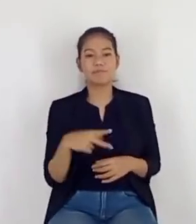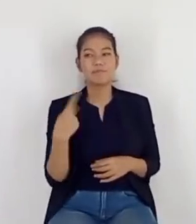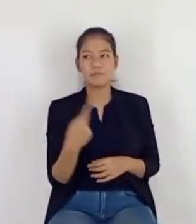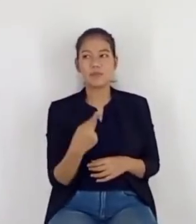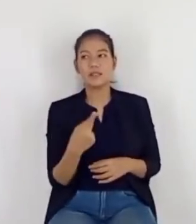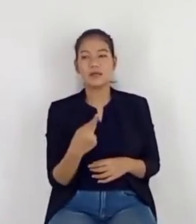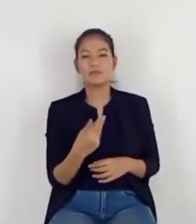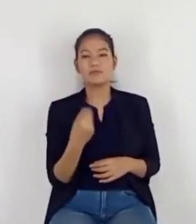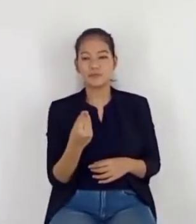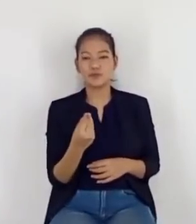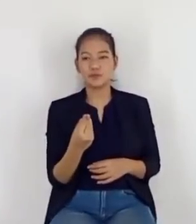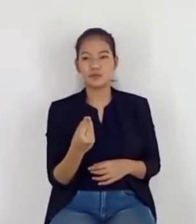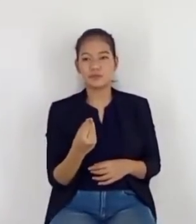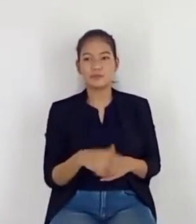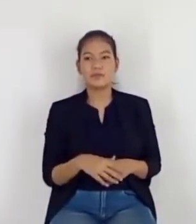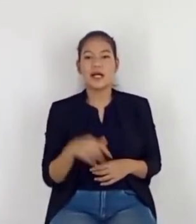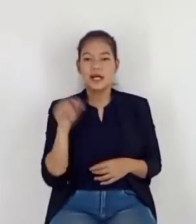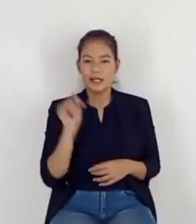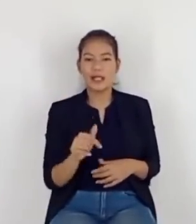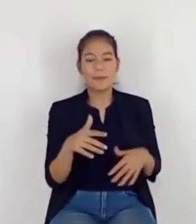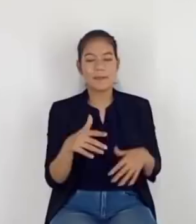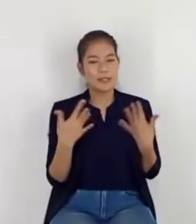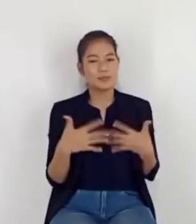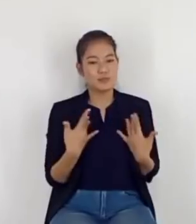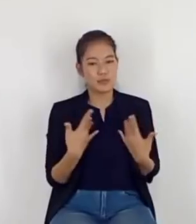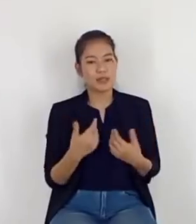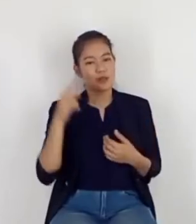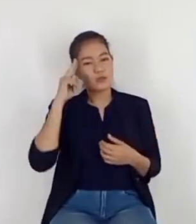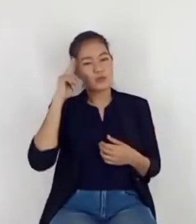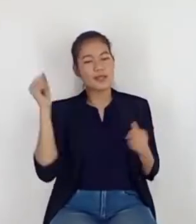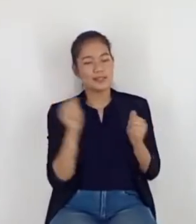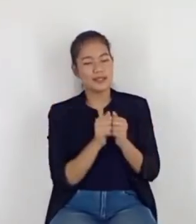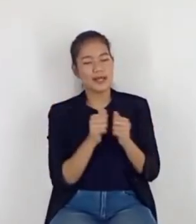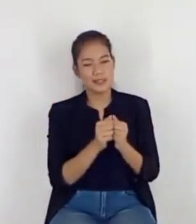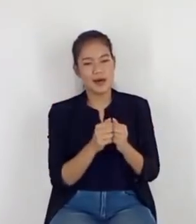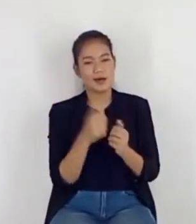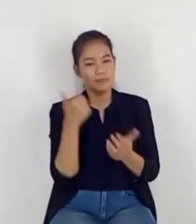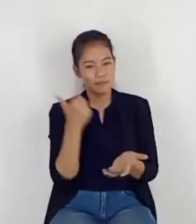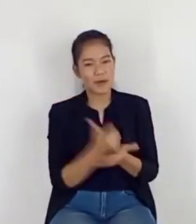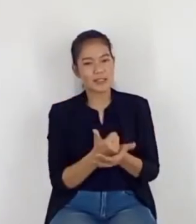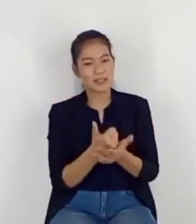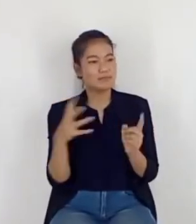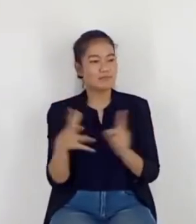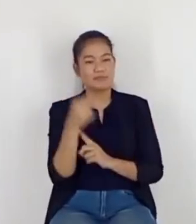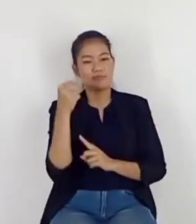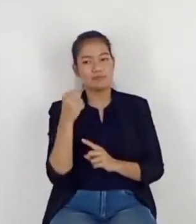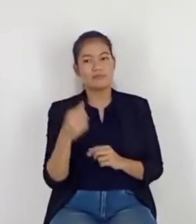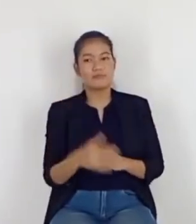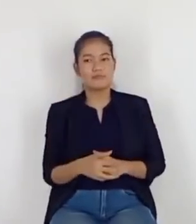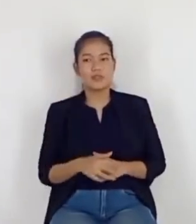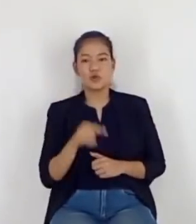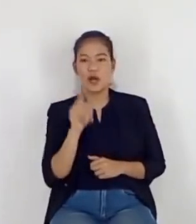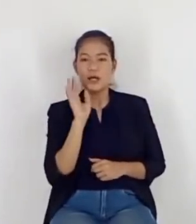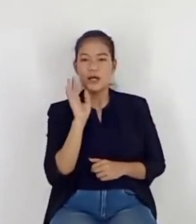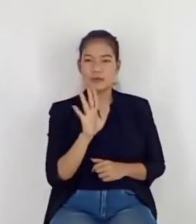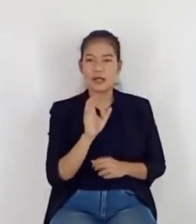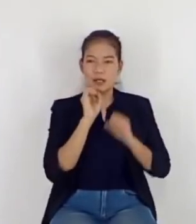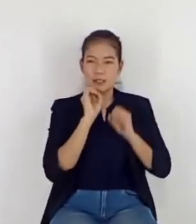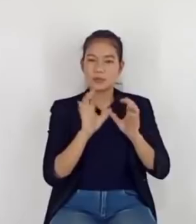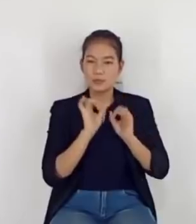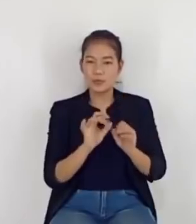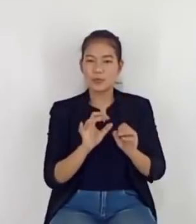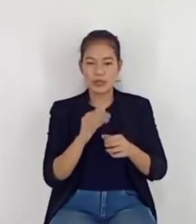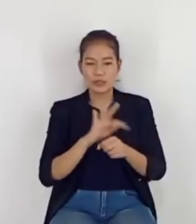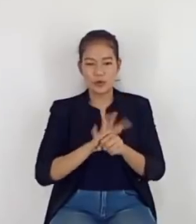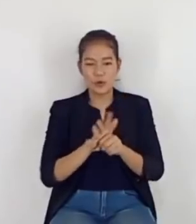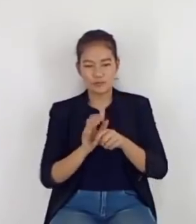mempersiapkan mereka. Inilah penghiburan. Janji Tuhan itu pasti. Karena itulah kita giat berseru di tengah-tengah masa